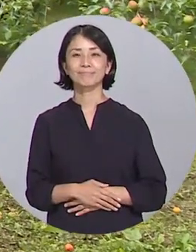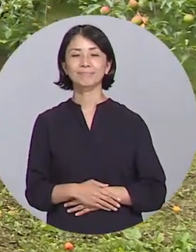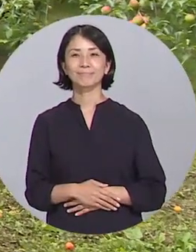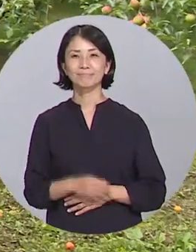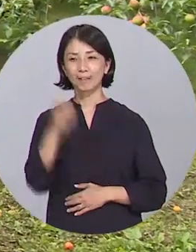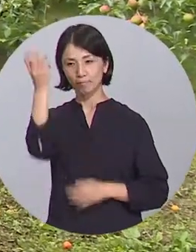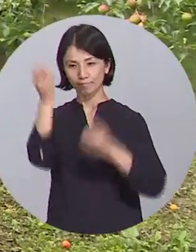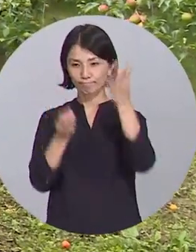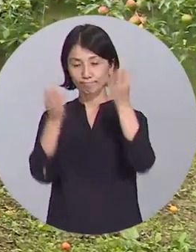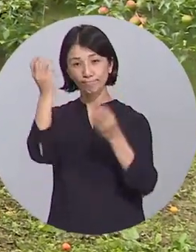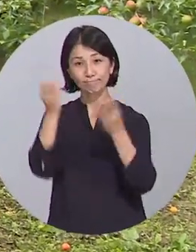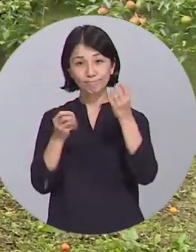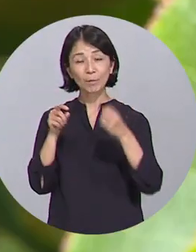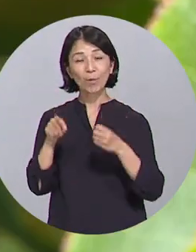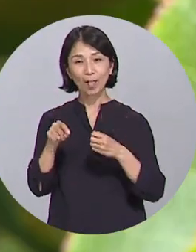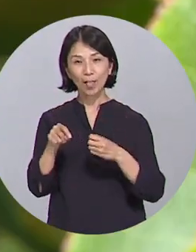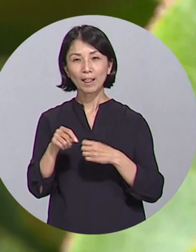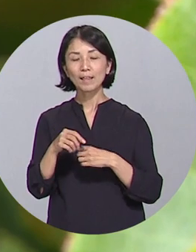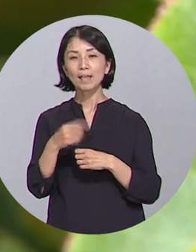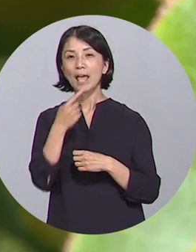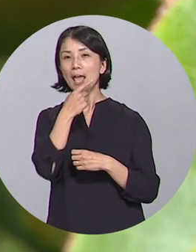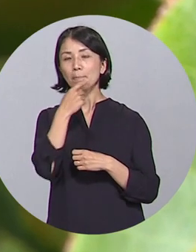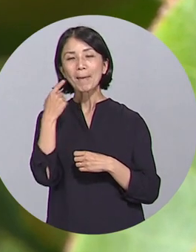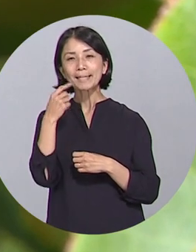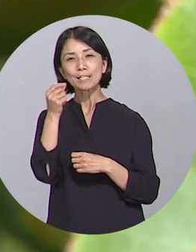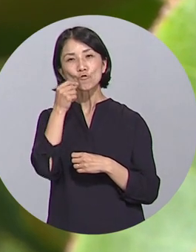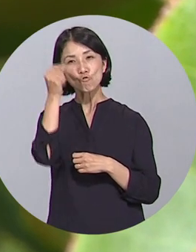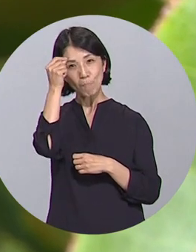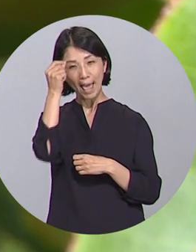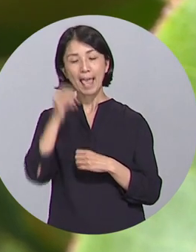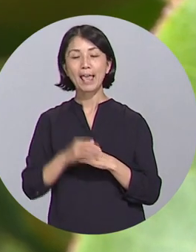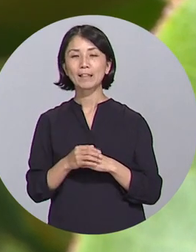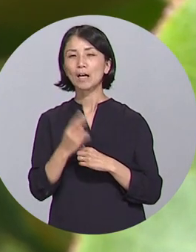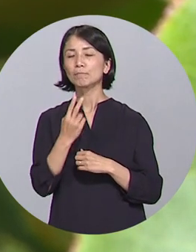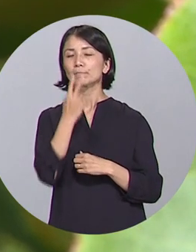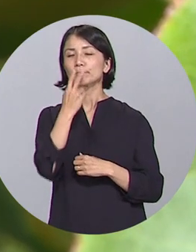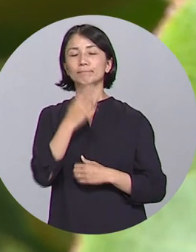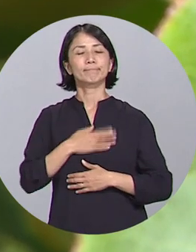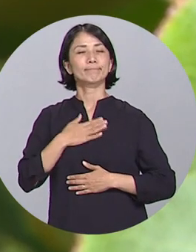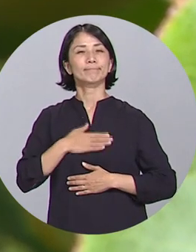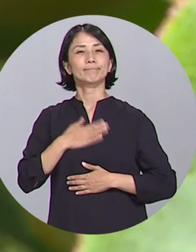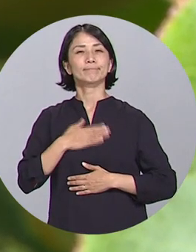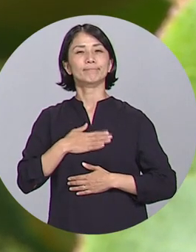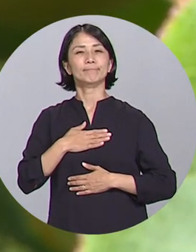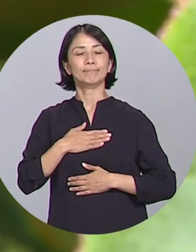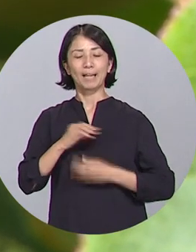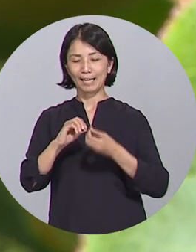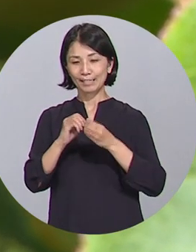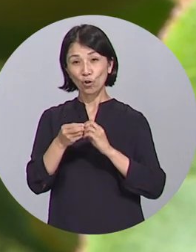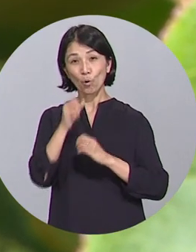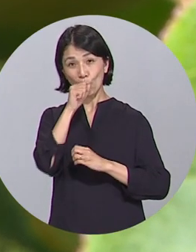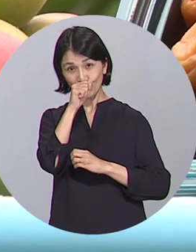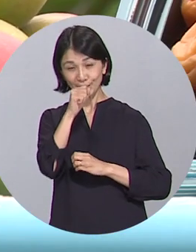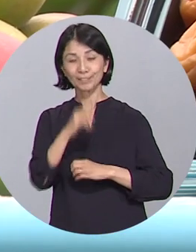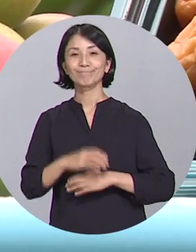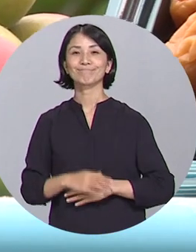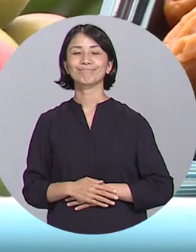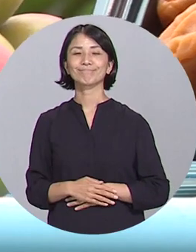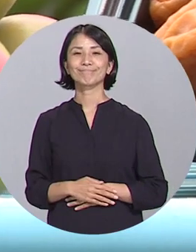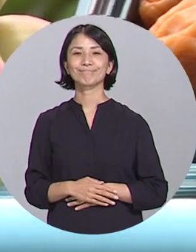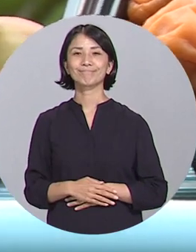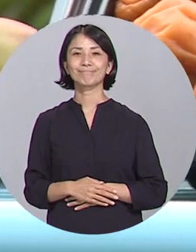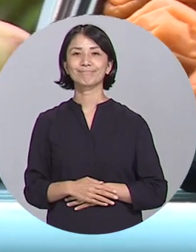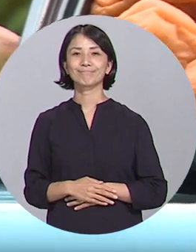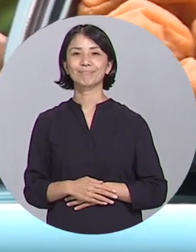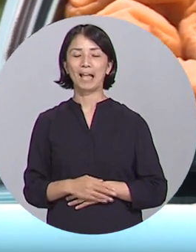収穫している越生町ブランドの紅梅は完熟すると香りが良く、表面は紅色に。紅梅で漬けた梅